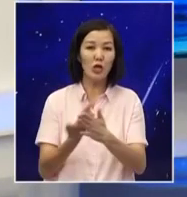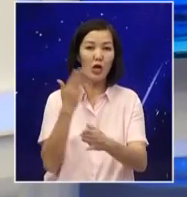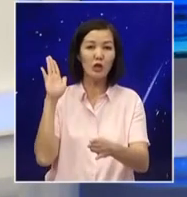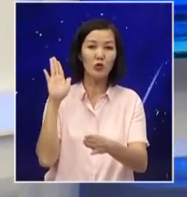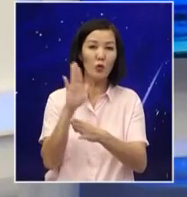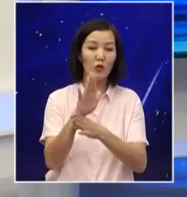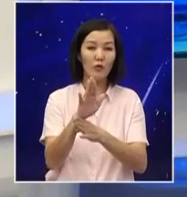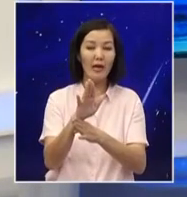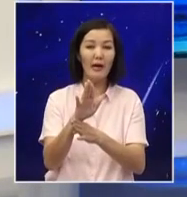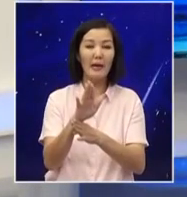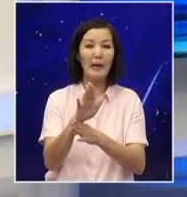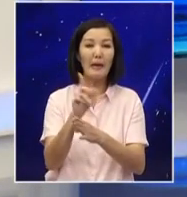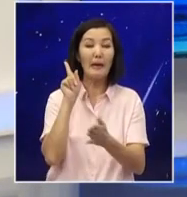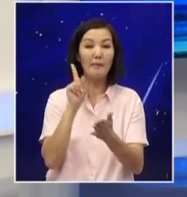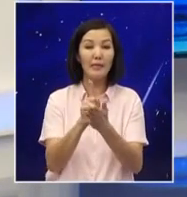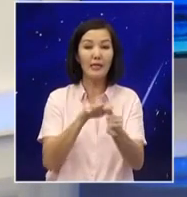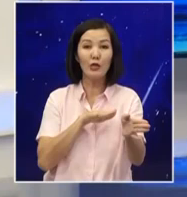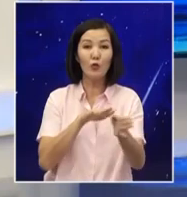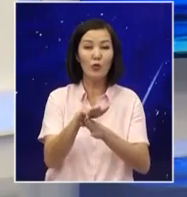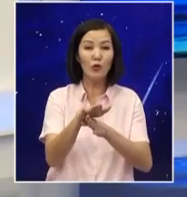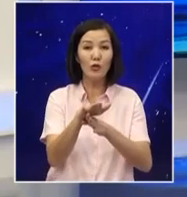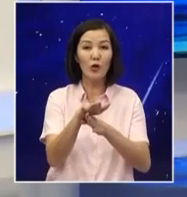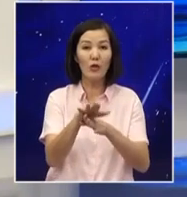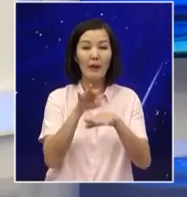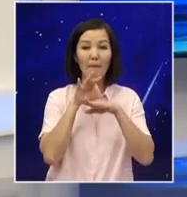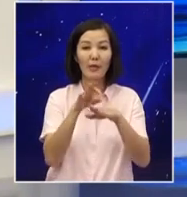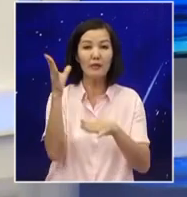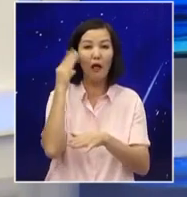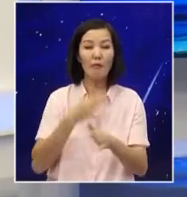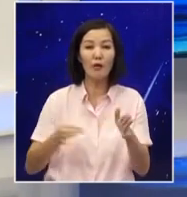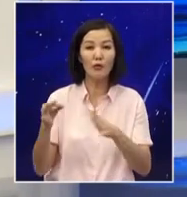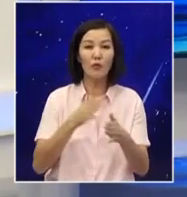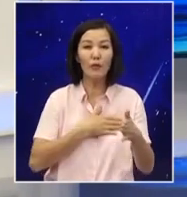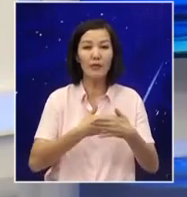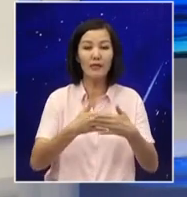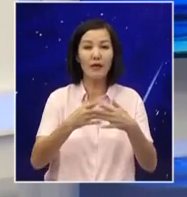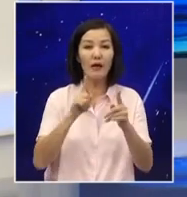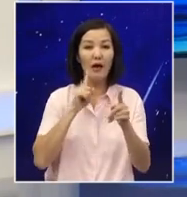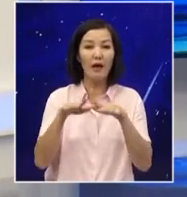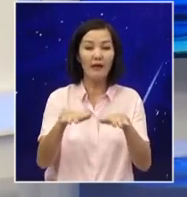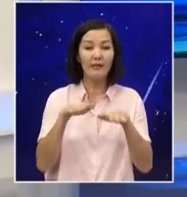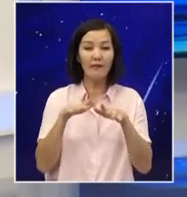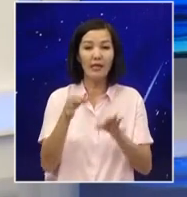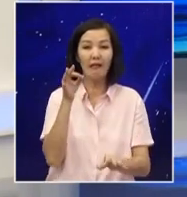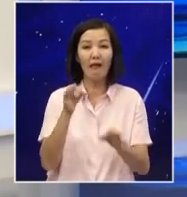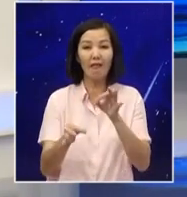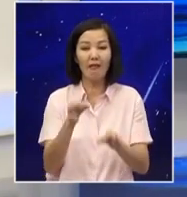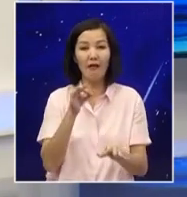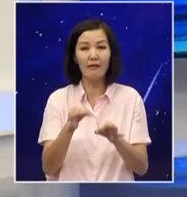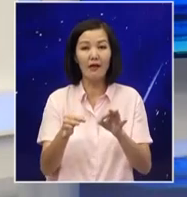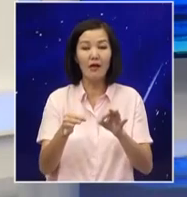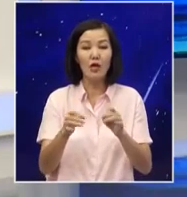Жаңа жолдаудағы міндеттердің орындалу барысын Алматы облысы активіде талқылады. Аймақ басшысы Амандық Баталов онлайн жиын өткізіп, аудан